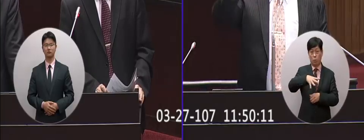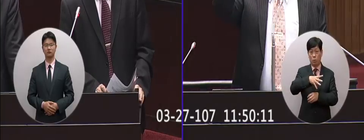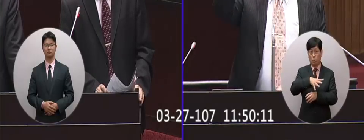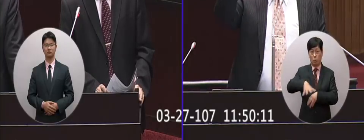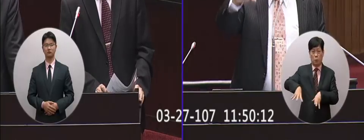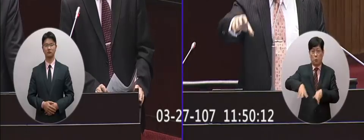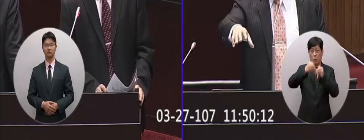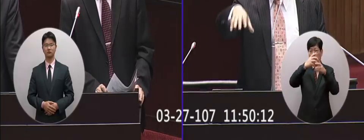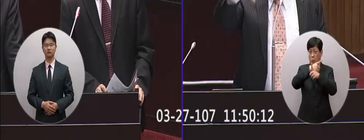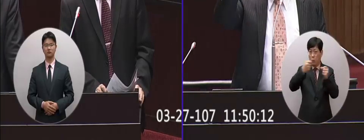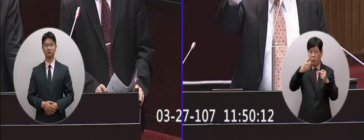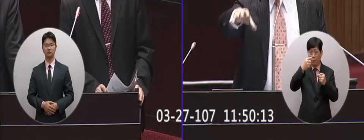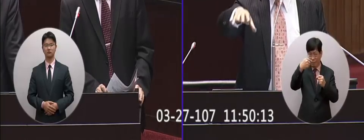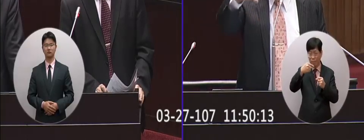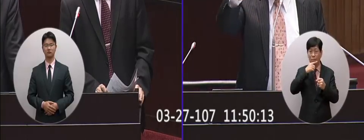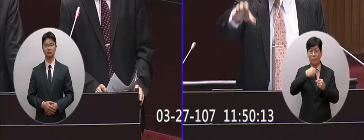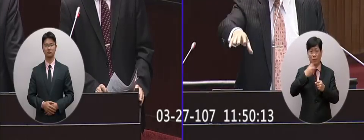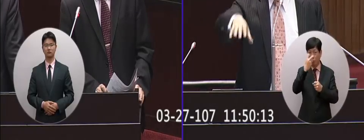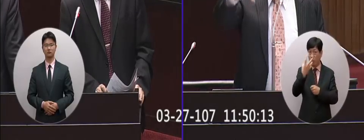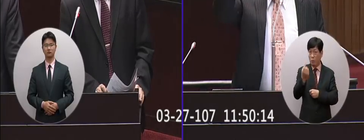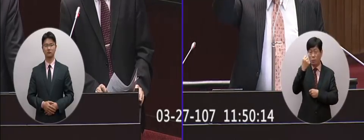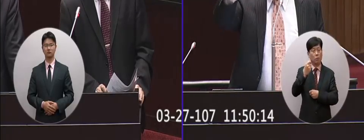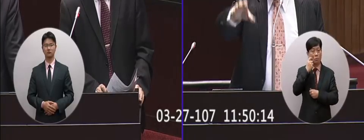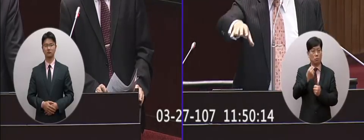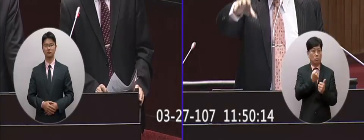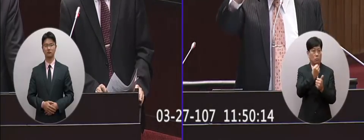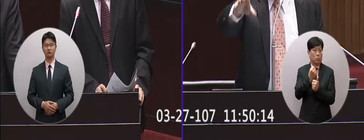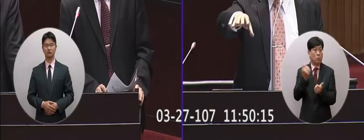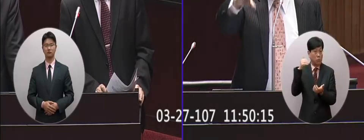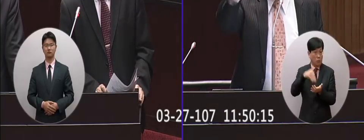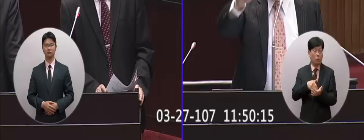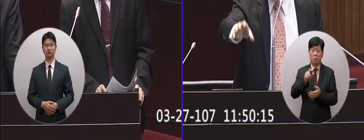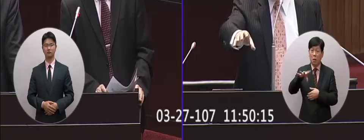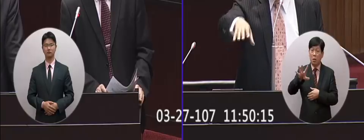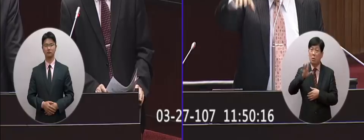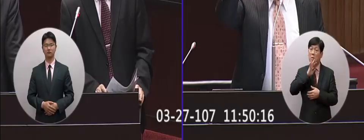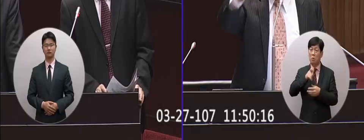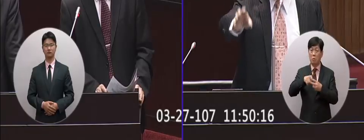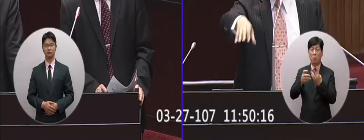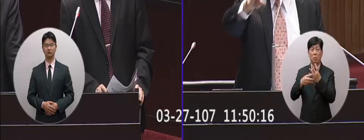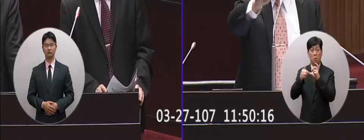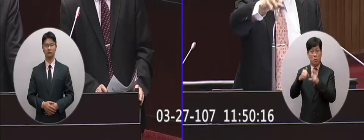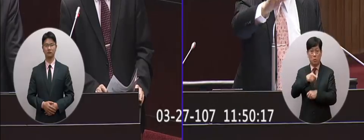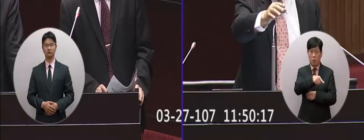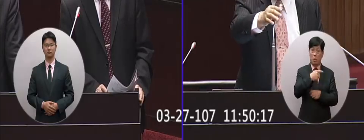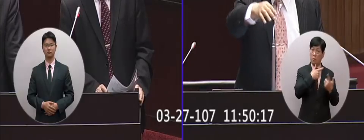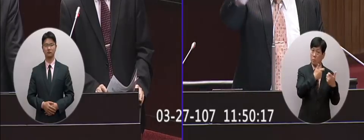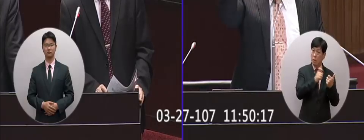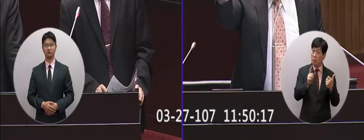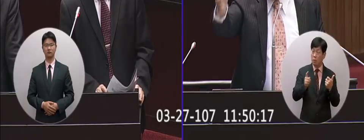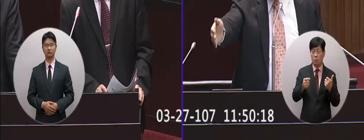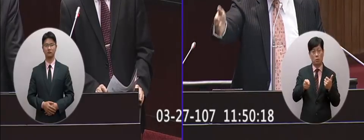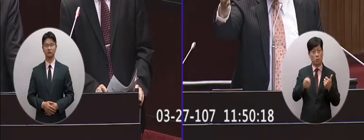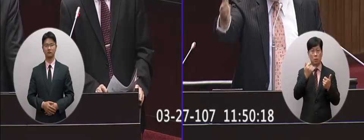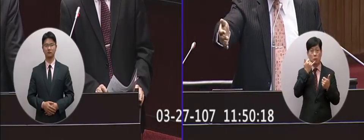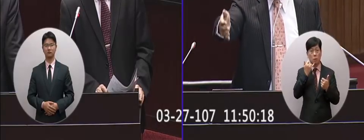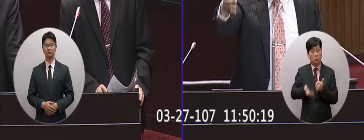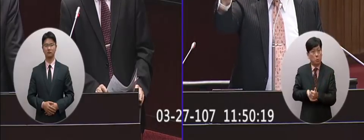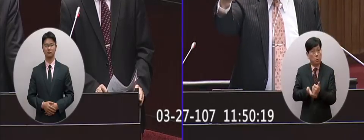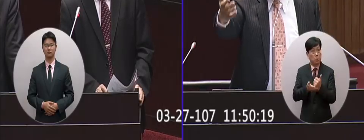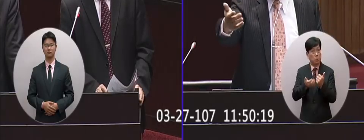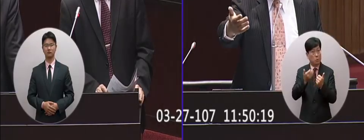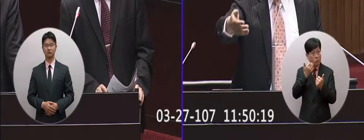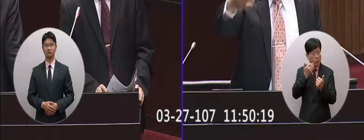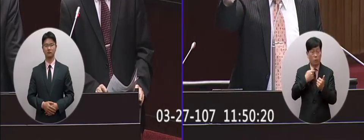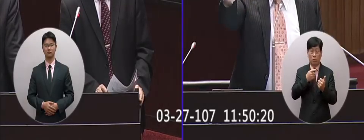的话，我怎么有办法有效的掌握我们到底哪里有工业区，哪里适合什么？那可以鼓励